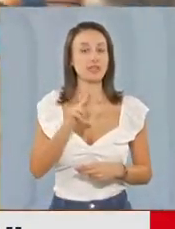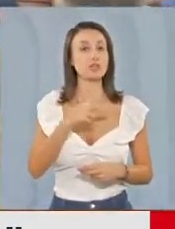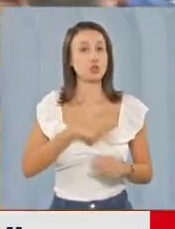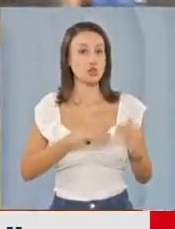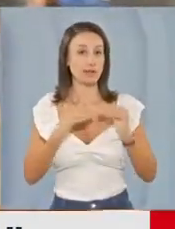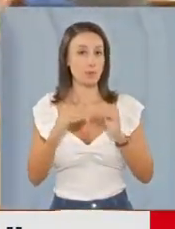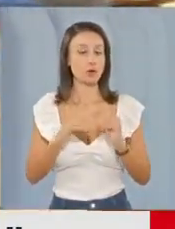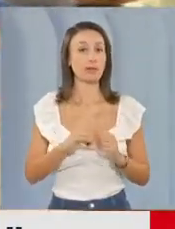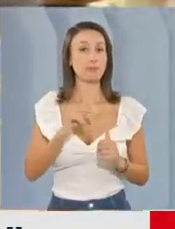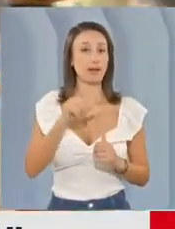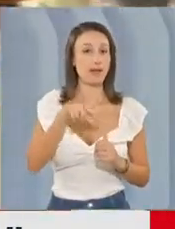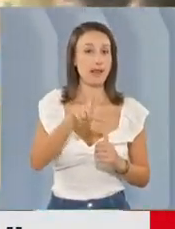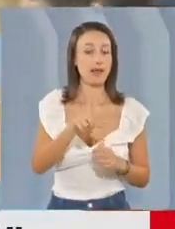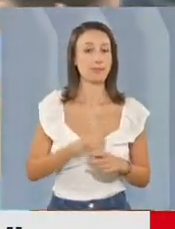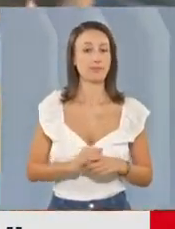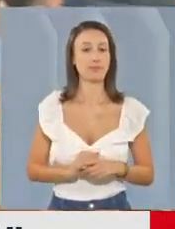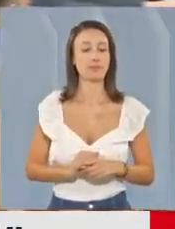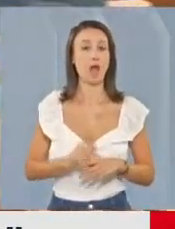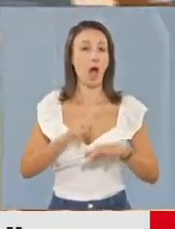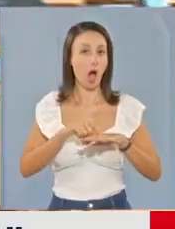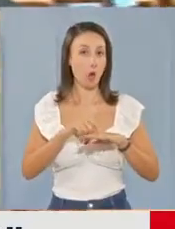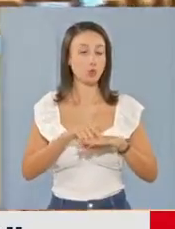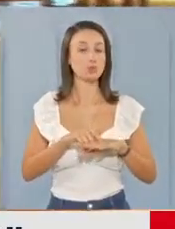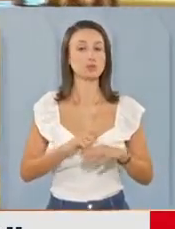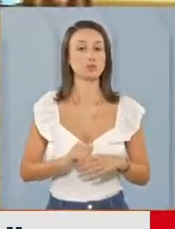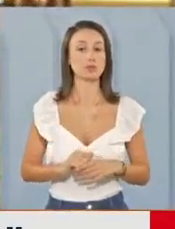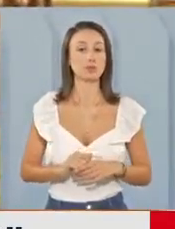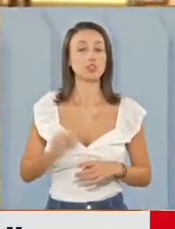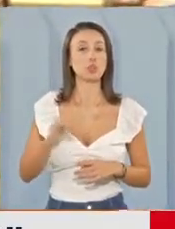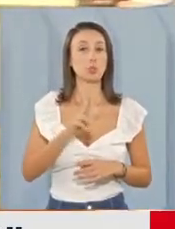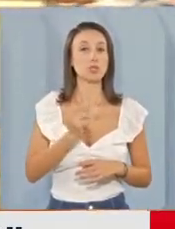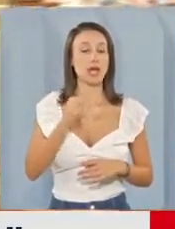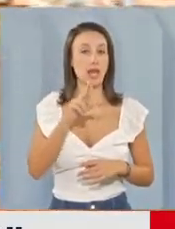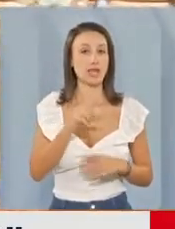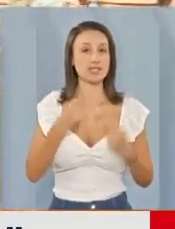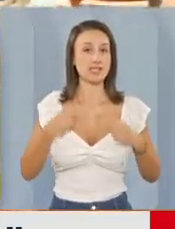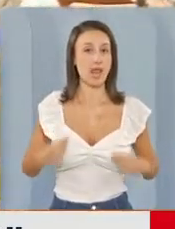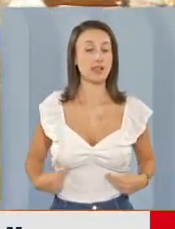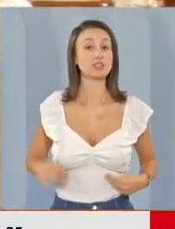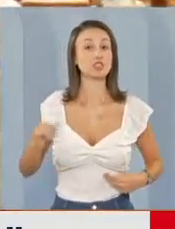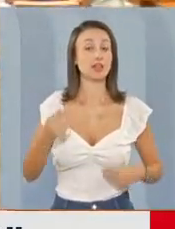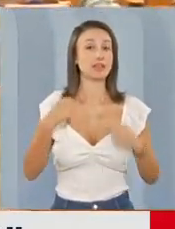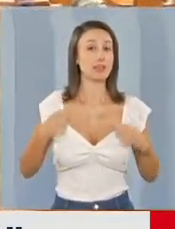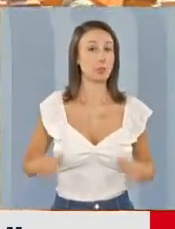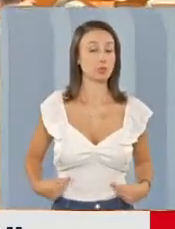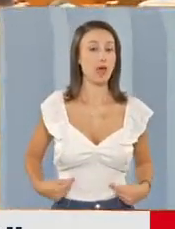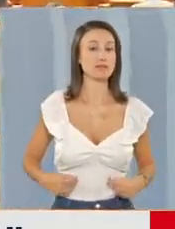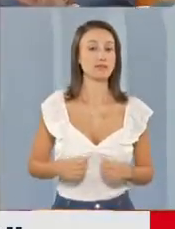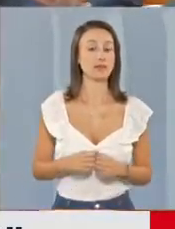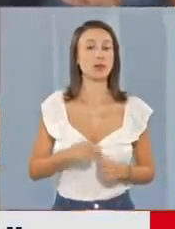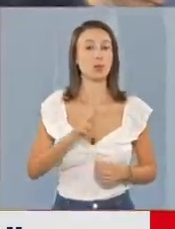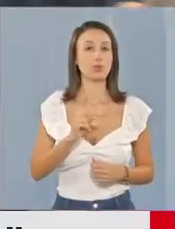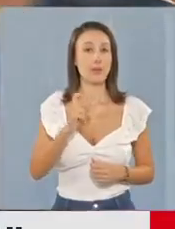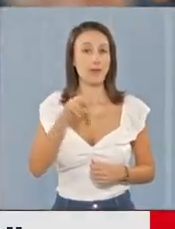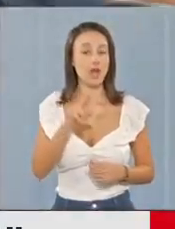PSD Marcel Vela PNL Sorin Mateescu de la aur și Silvia Dinică usr din partea Senatului și deputației Zacaria Zoltan